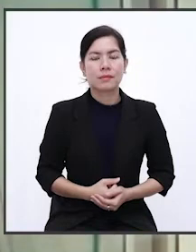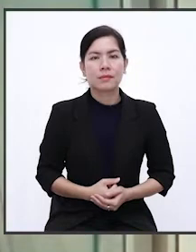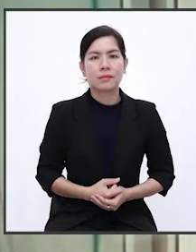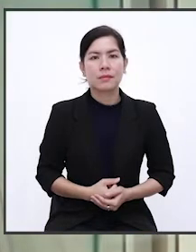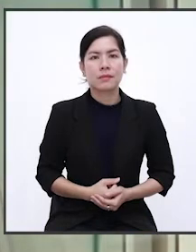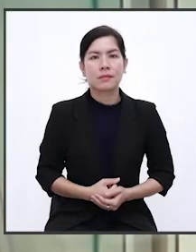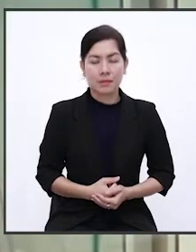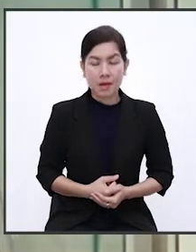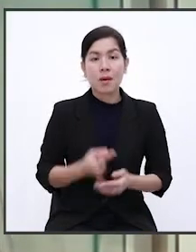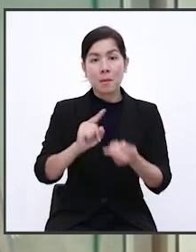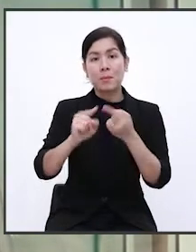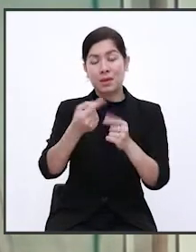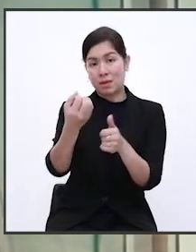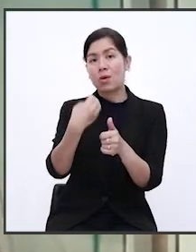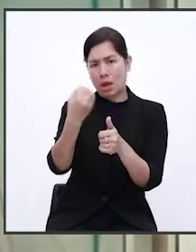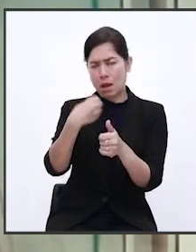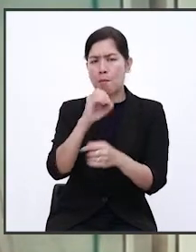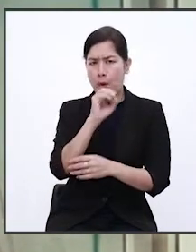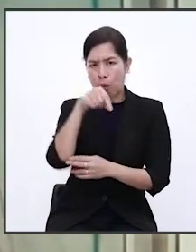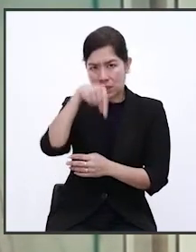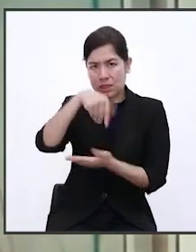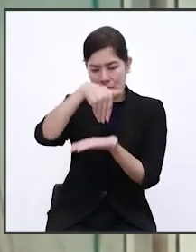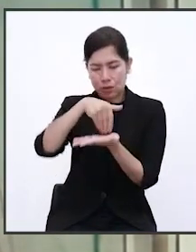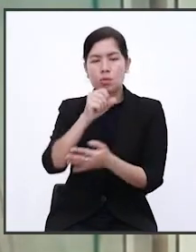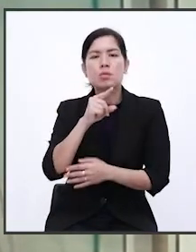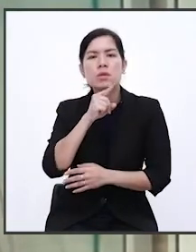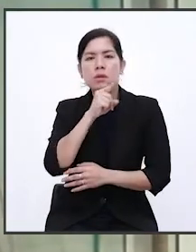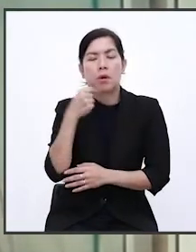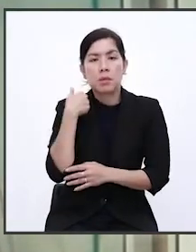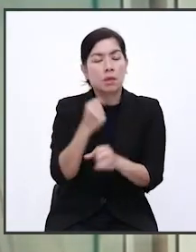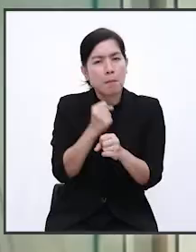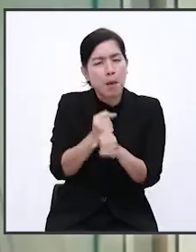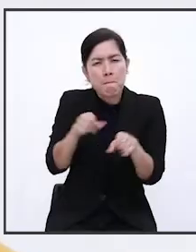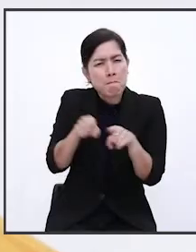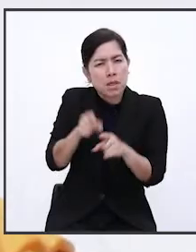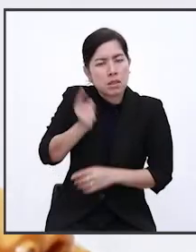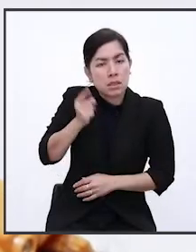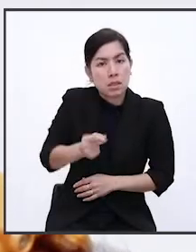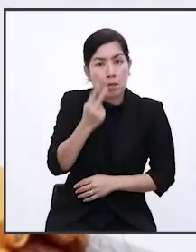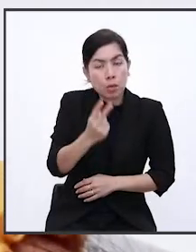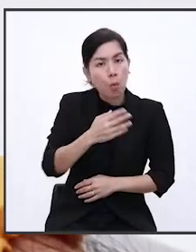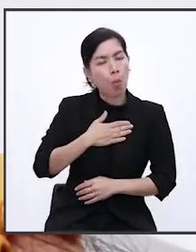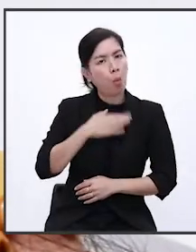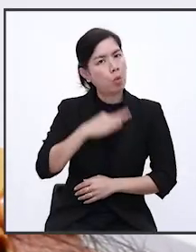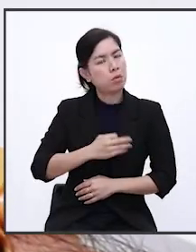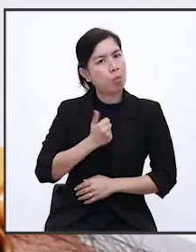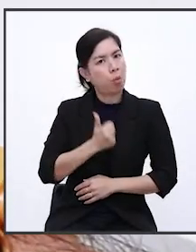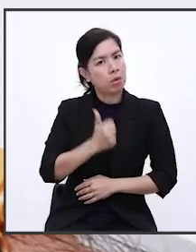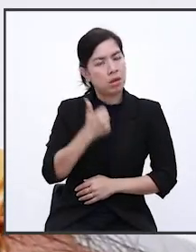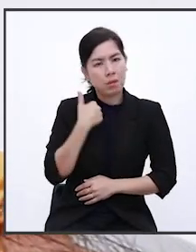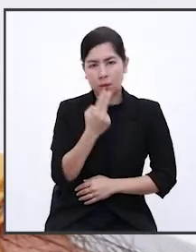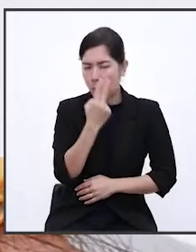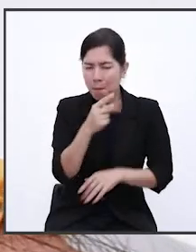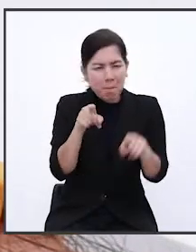เพื่อนๆกันแนะนำว่าที่นี่มีทำเหมือนจริงอะไรเงี้ยก็เลยลองมาดูครับรู้สึกดีมากเพราะมันเหมือนจริงม